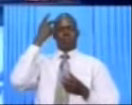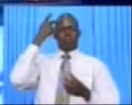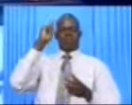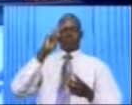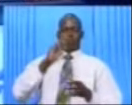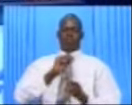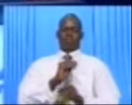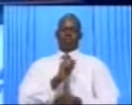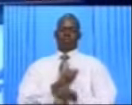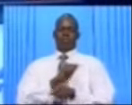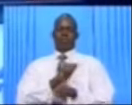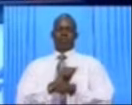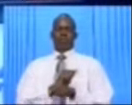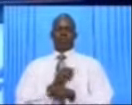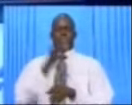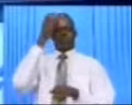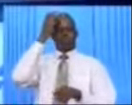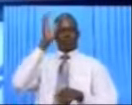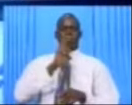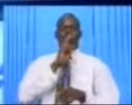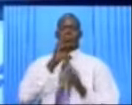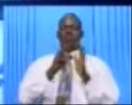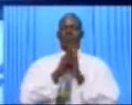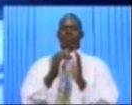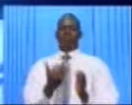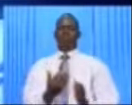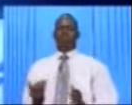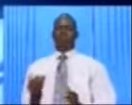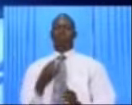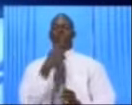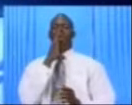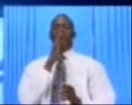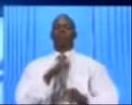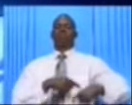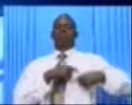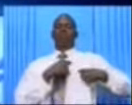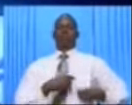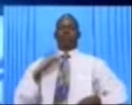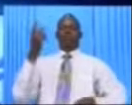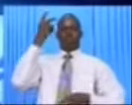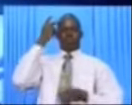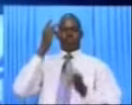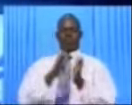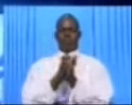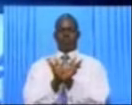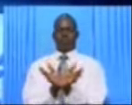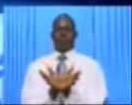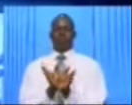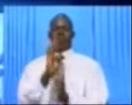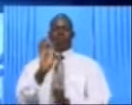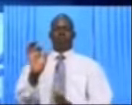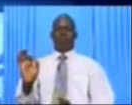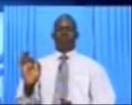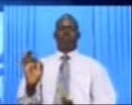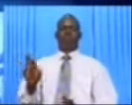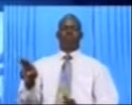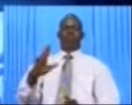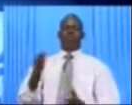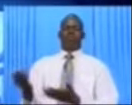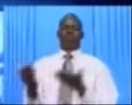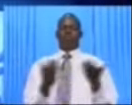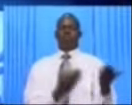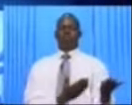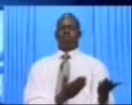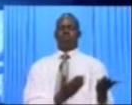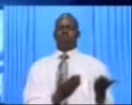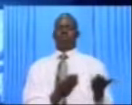opération, car effectivement, c'est quelque chose qui est au cœur de la politique générale du Burkina Faso. Alors, vous apportez de l'eau au